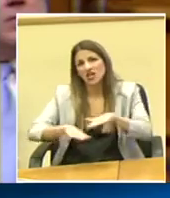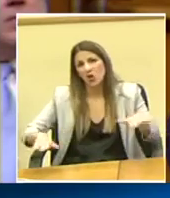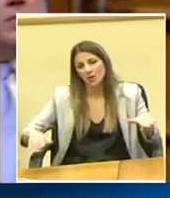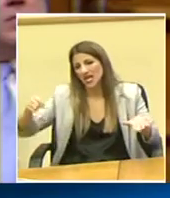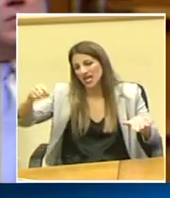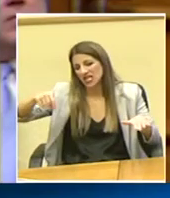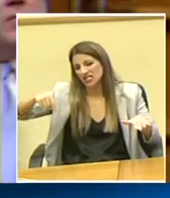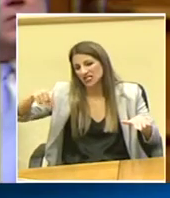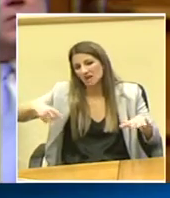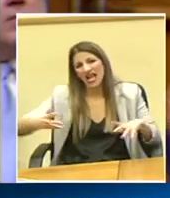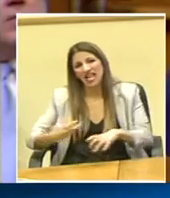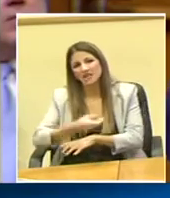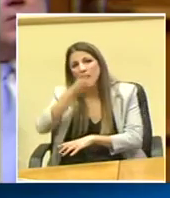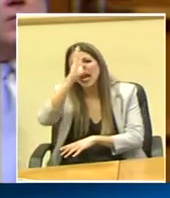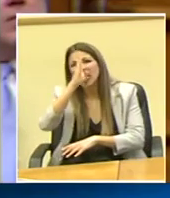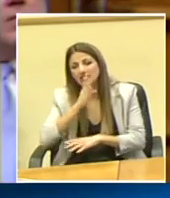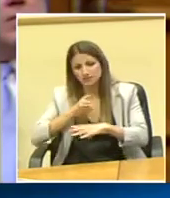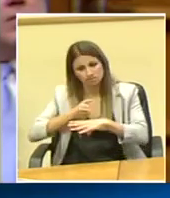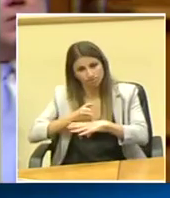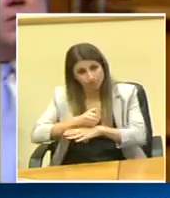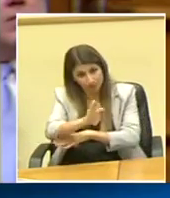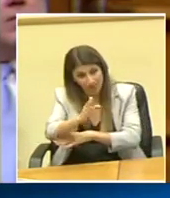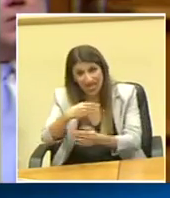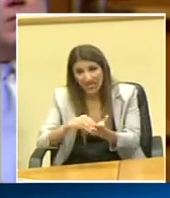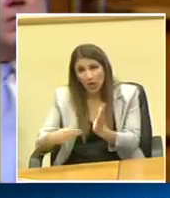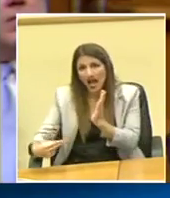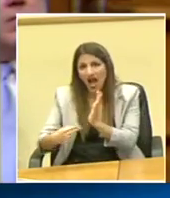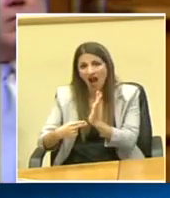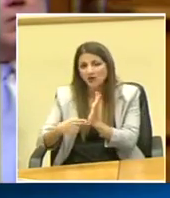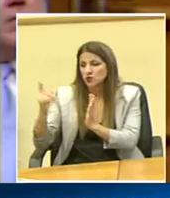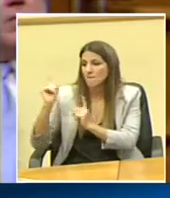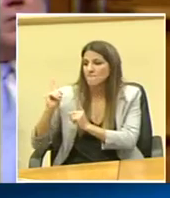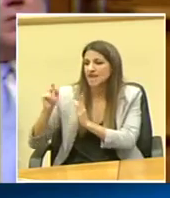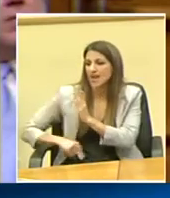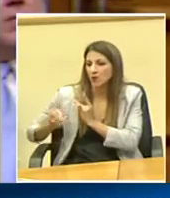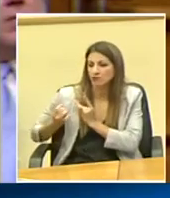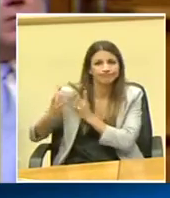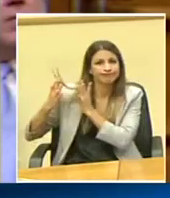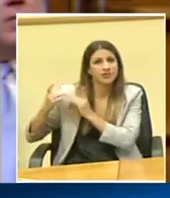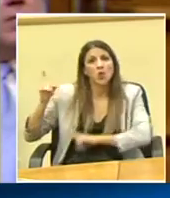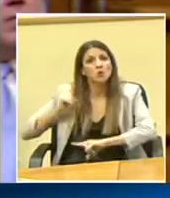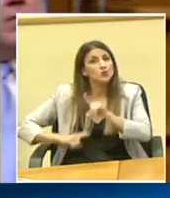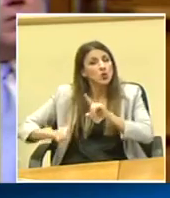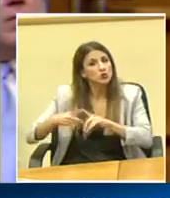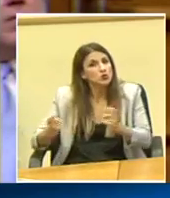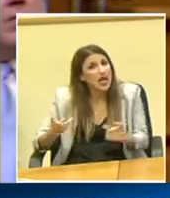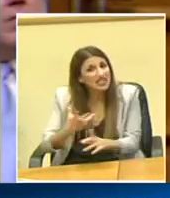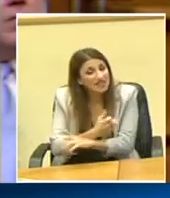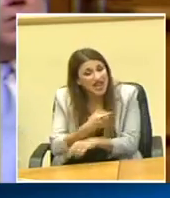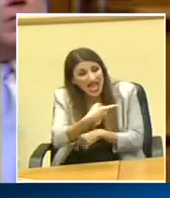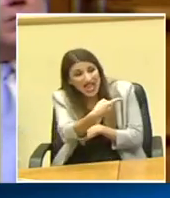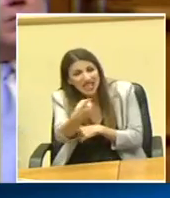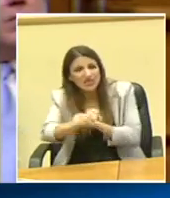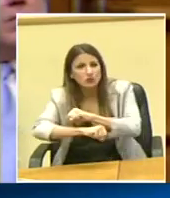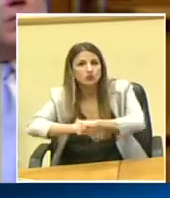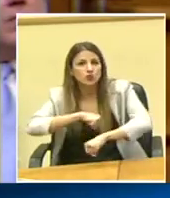σήμερα βγαίνουμε από την κρίση, τον Αύγουστο βγαίνουμε από τα μνημόνια, σε μεγάλο βαθμό οφείλεται στις δικές σας προσπάθειες, στη δική